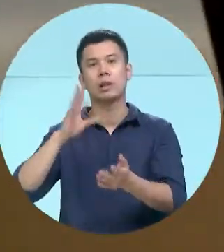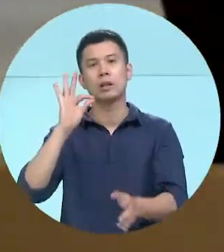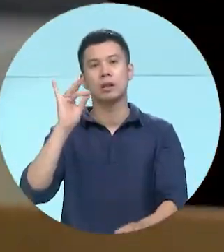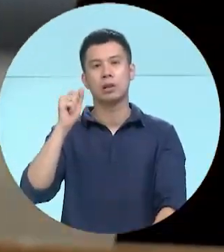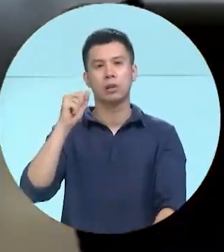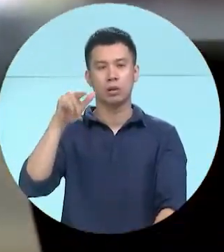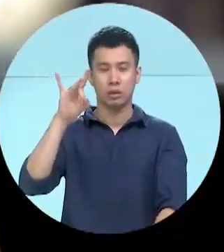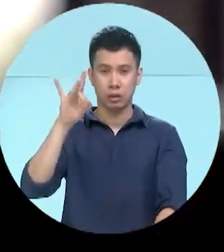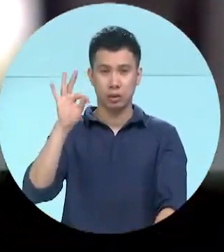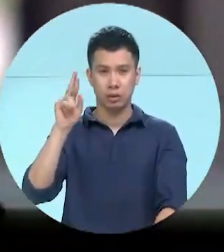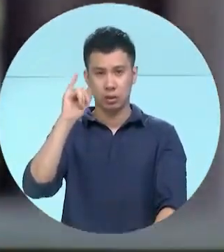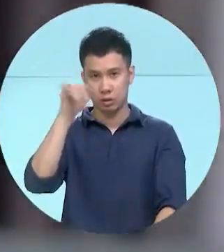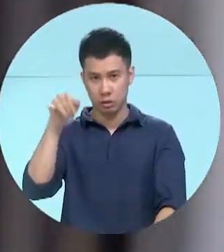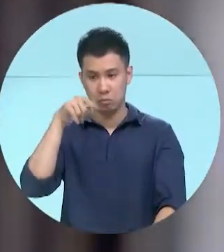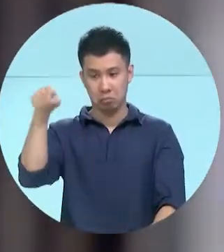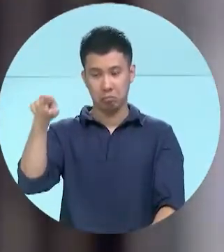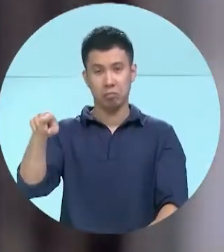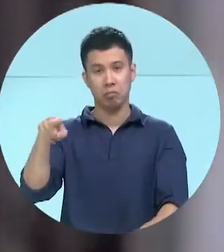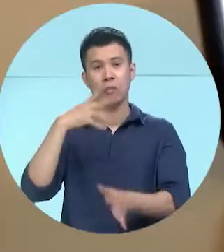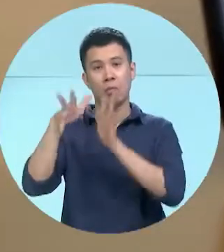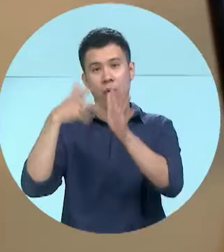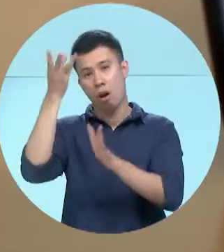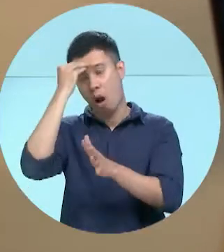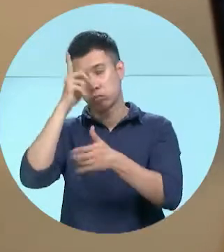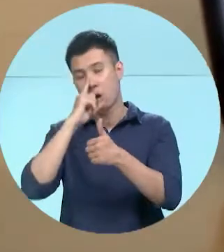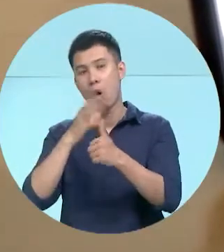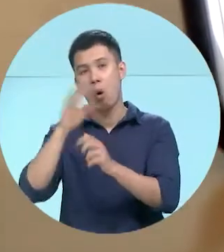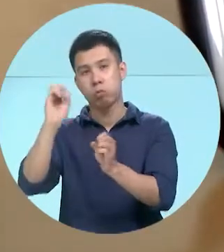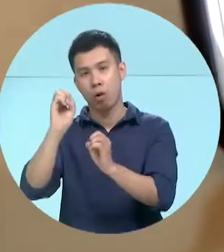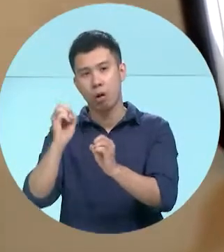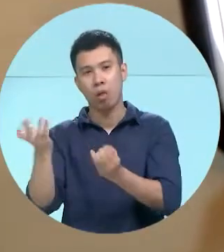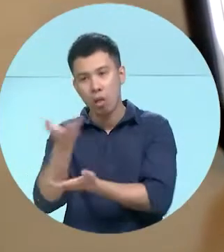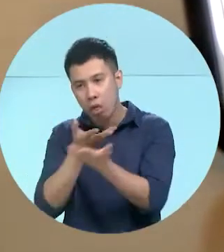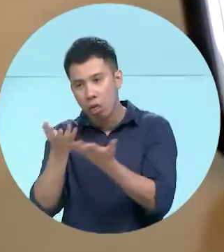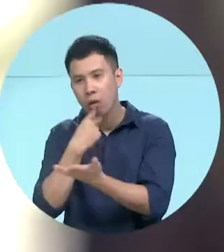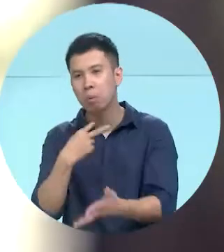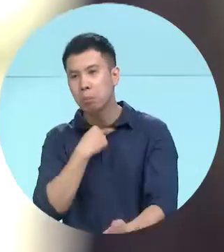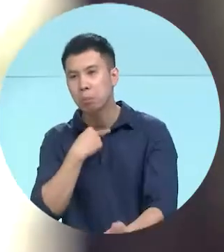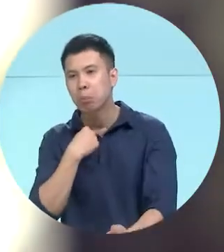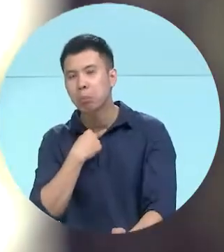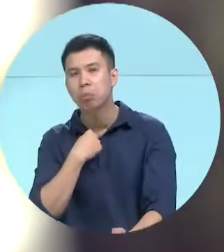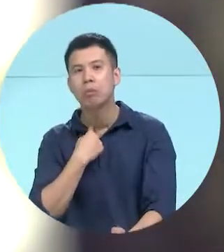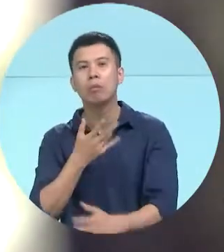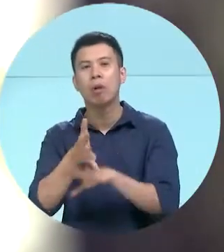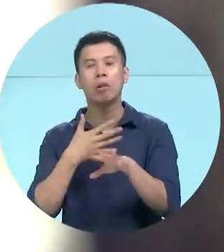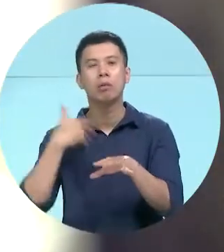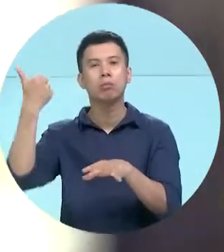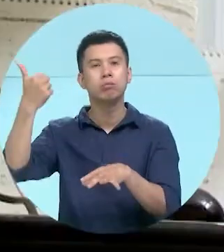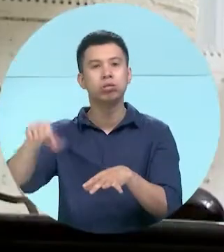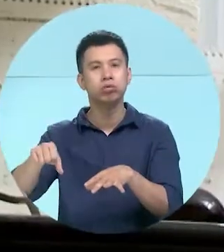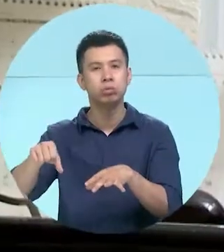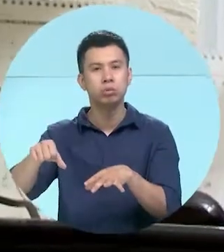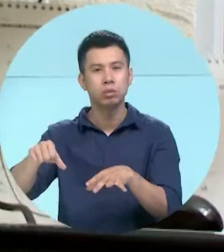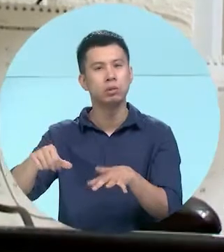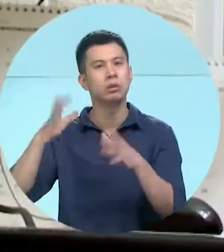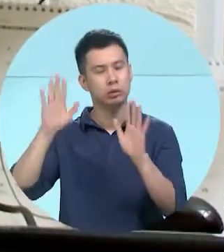học. Tại đó thì Hoàng không có cơ hội được tiếp tục học về ngôn ngữ ký hiệu nữa. Khả năng giao tiếp của bạn ấy bị giảm đi và chính vì